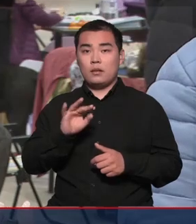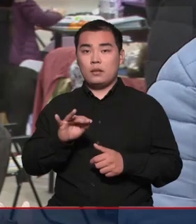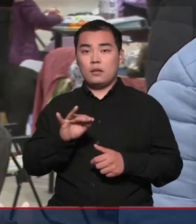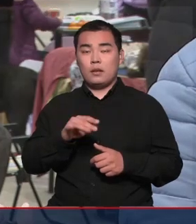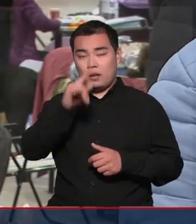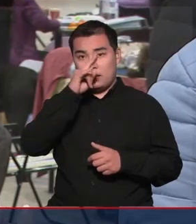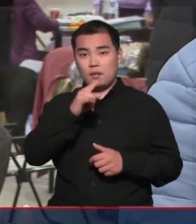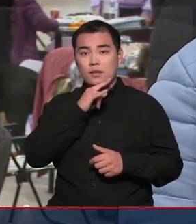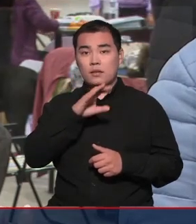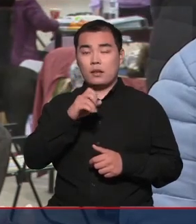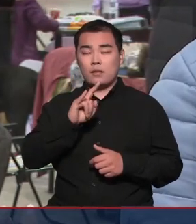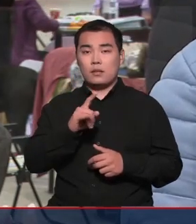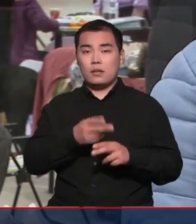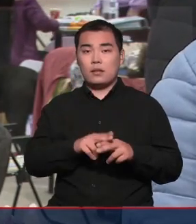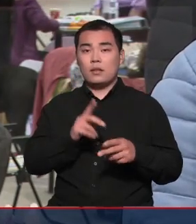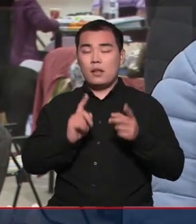казах-таза